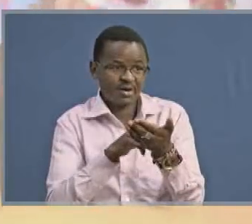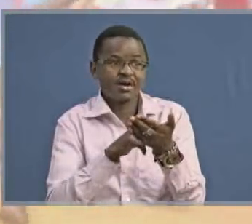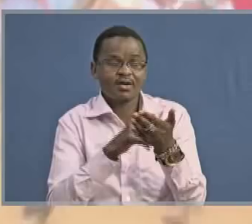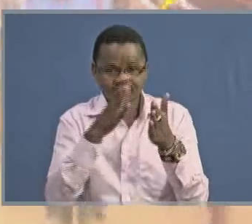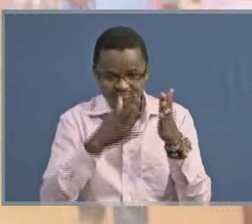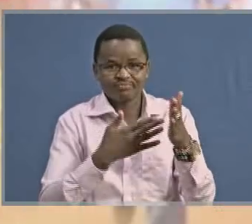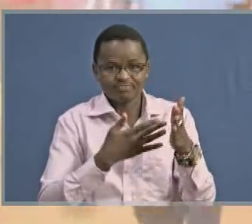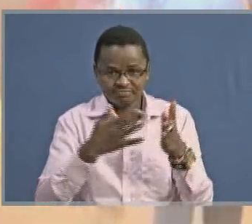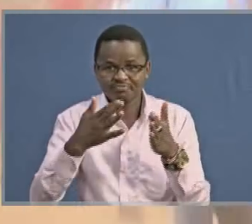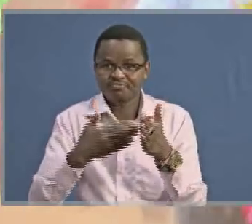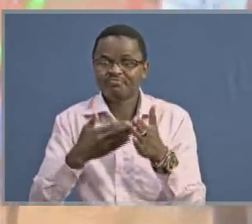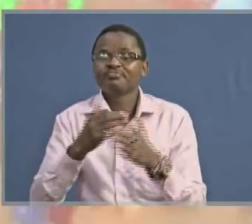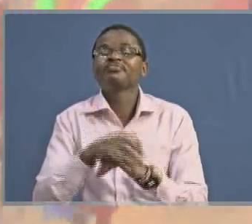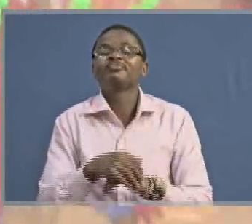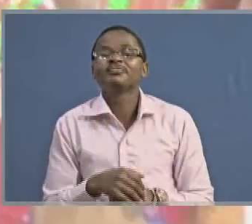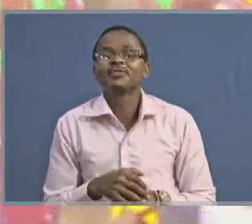wakiimba.